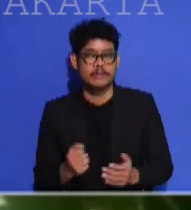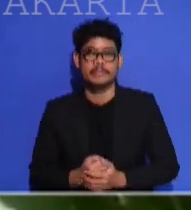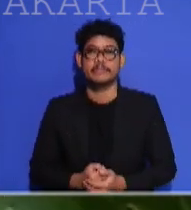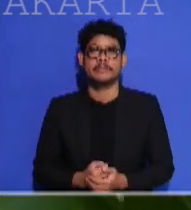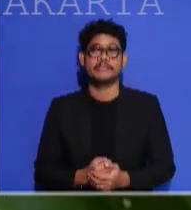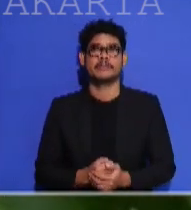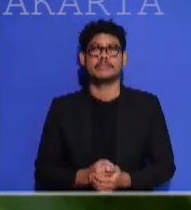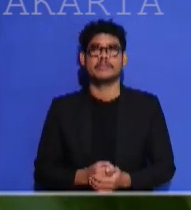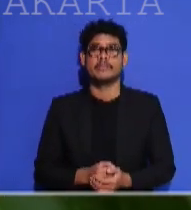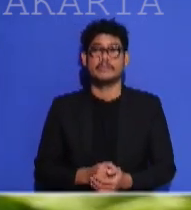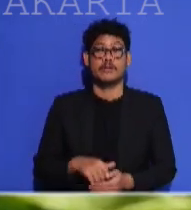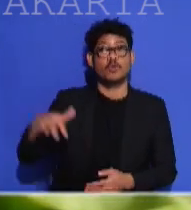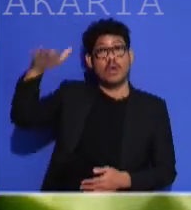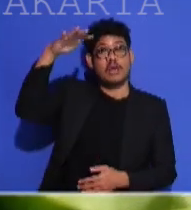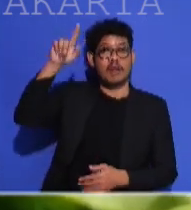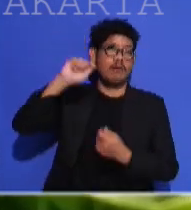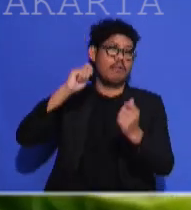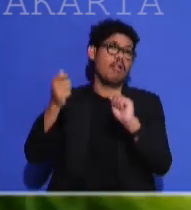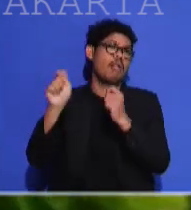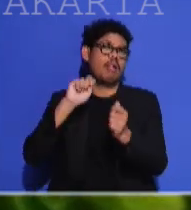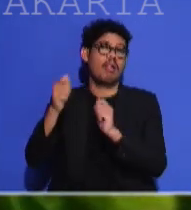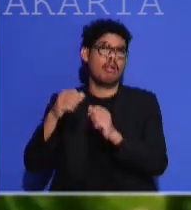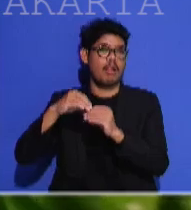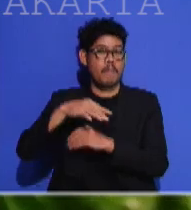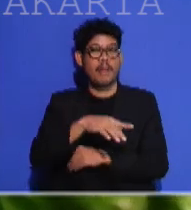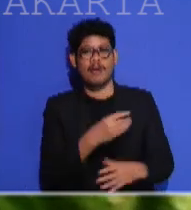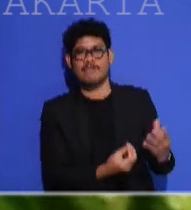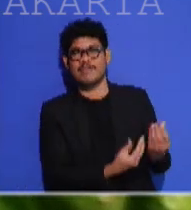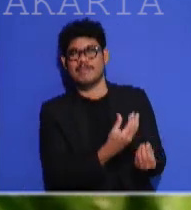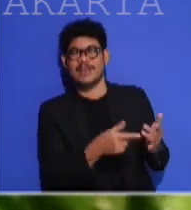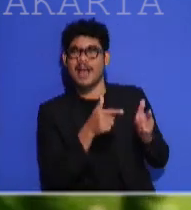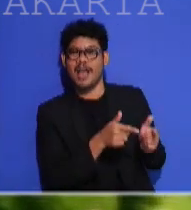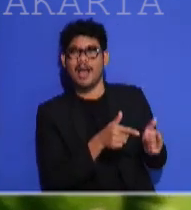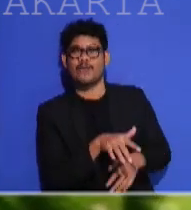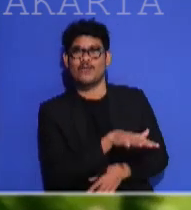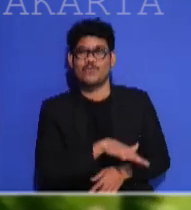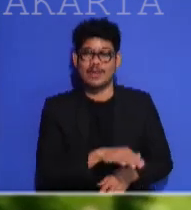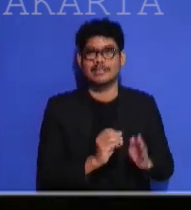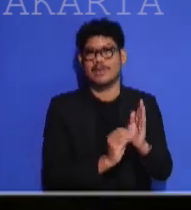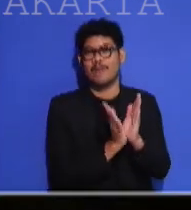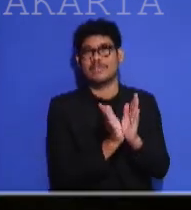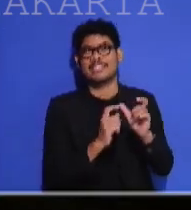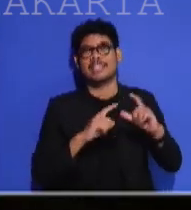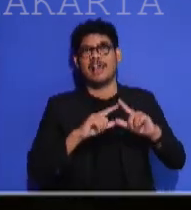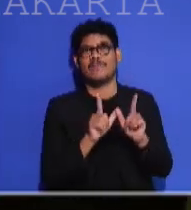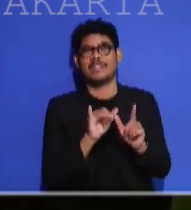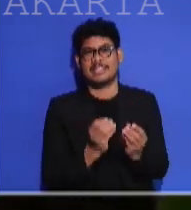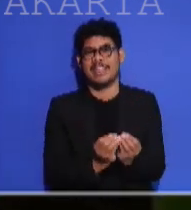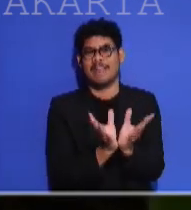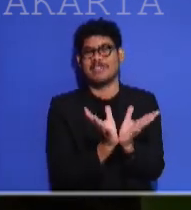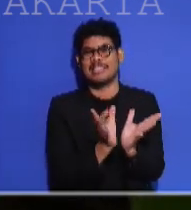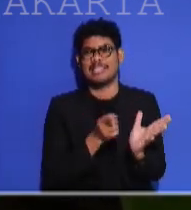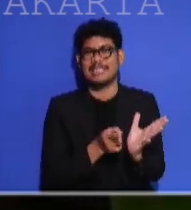boten tinentu saged nuwuhaken sakit tumrap taneman. Sawi pait ugi mujudaken taneman janganan ingkang